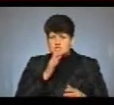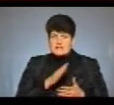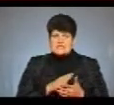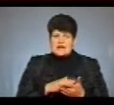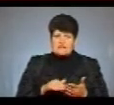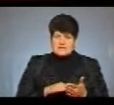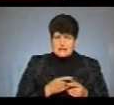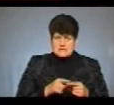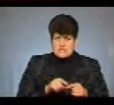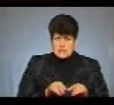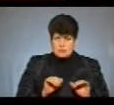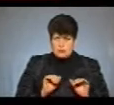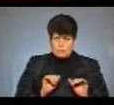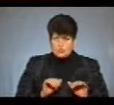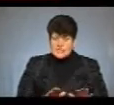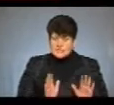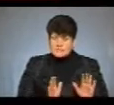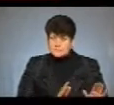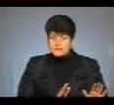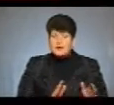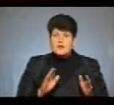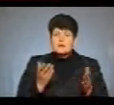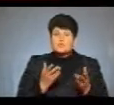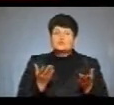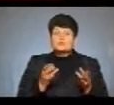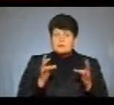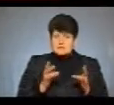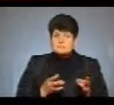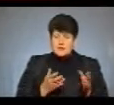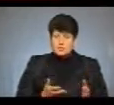події. І яку небезпеку?